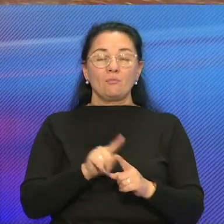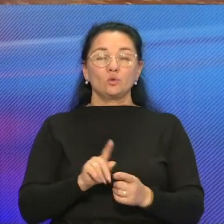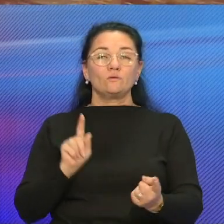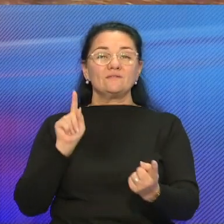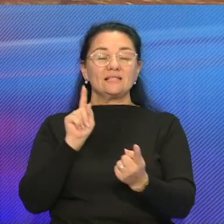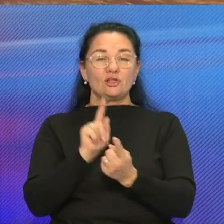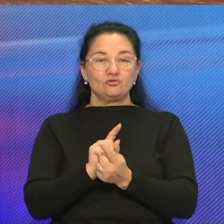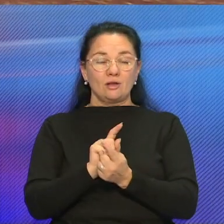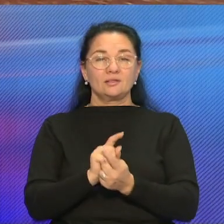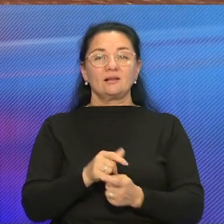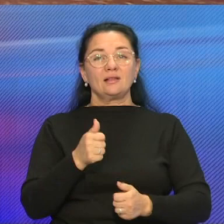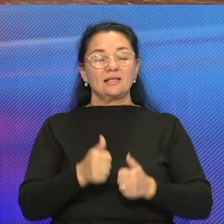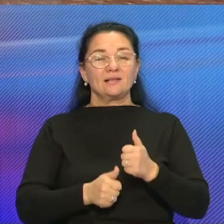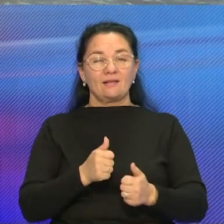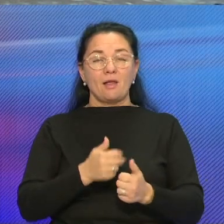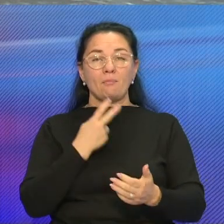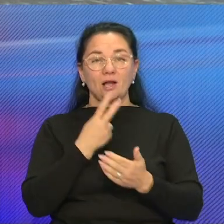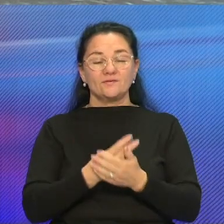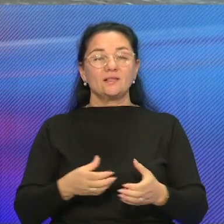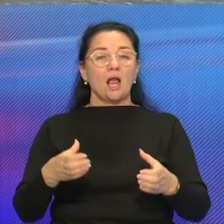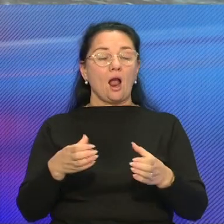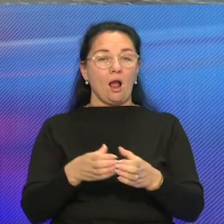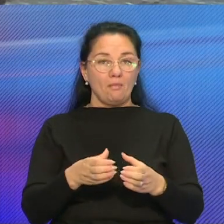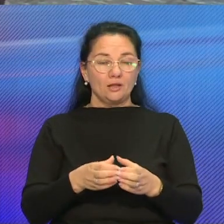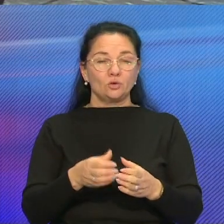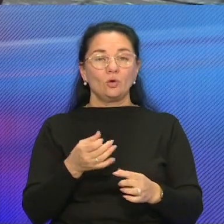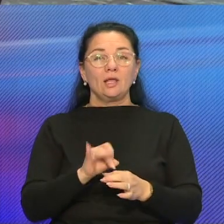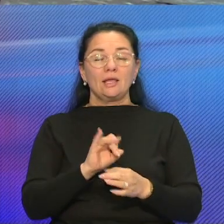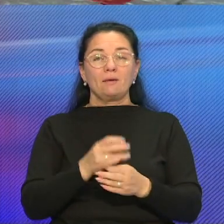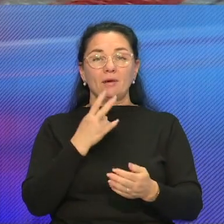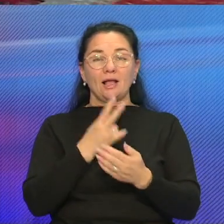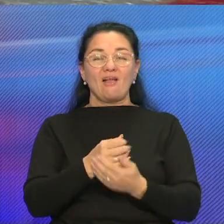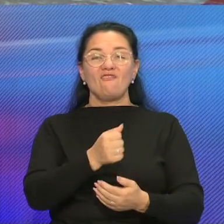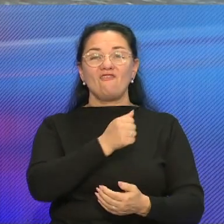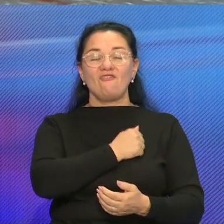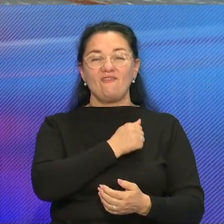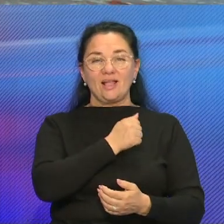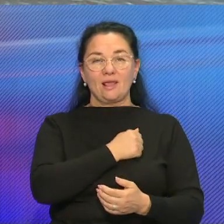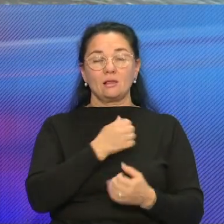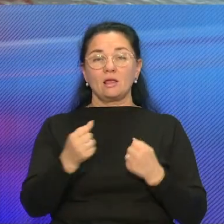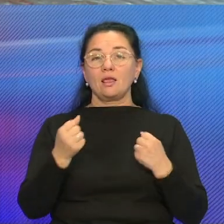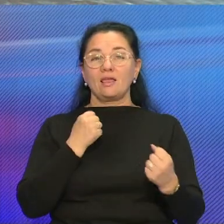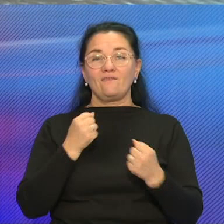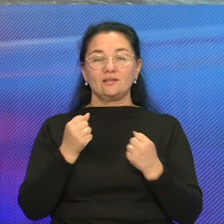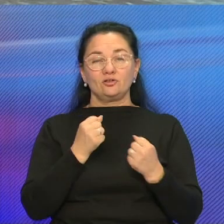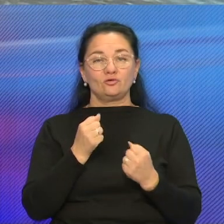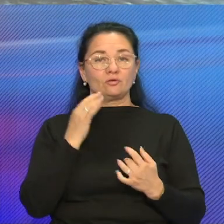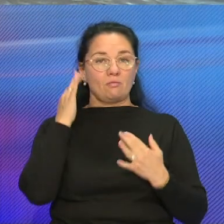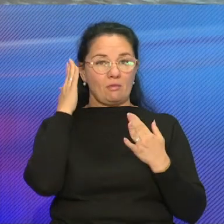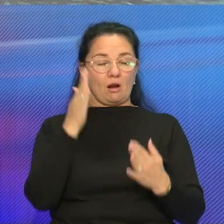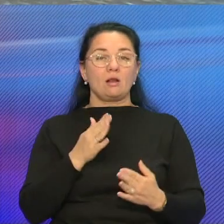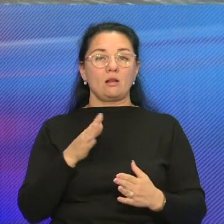баталіях, праяўляць камандны дух, дэманстраваць навыкі ваенна-прыкладной і фізічна-маральна-валявой